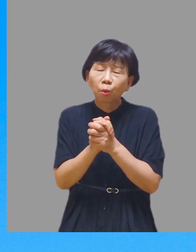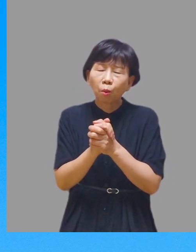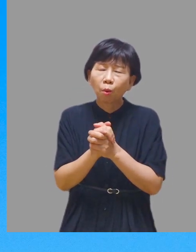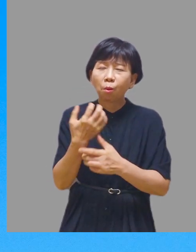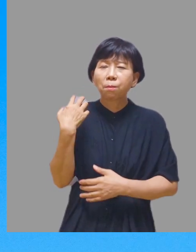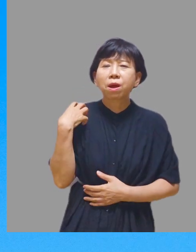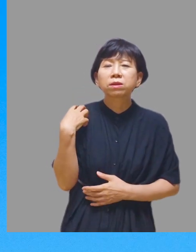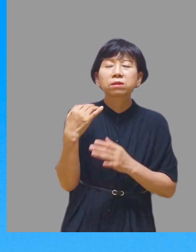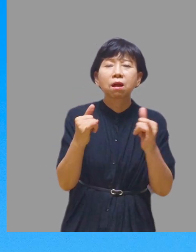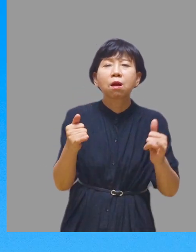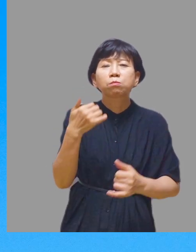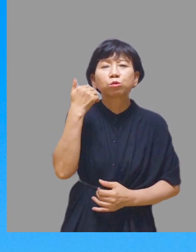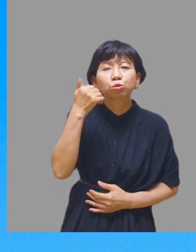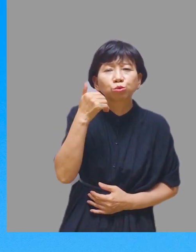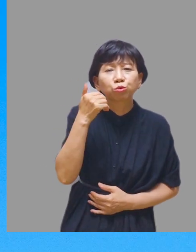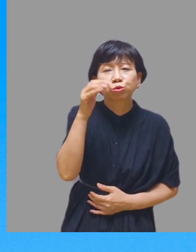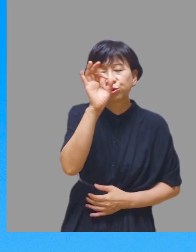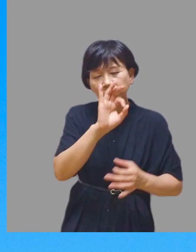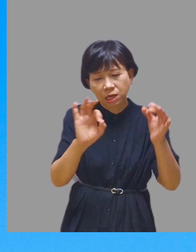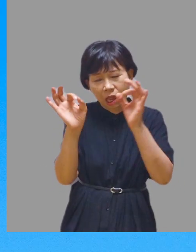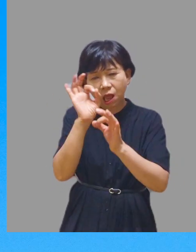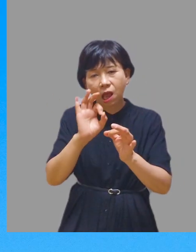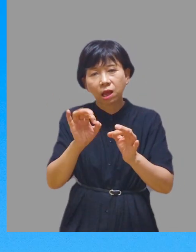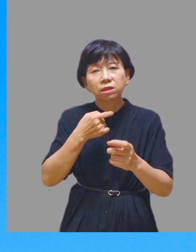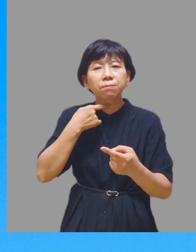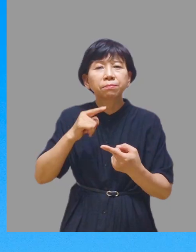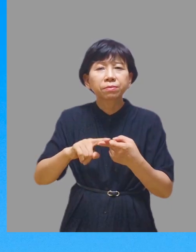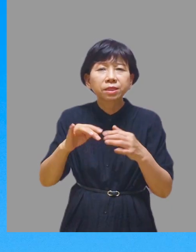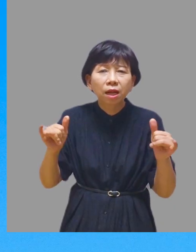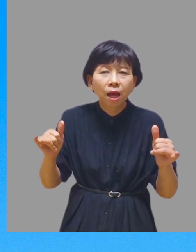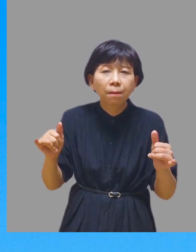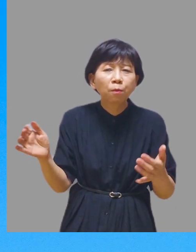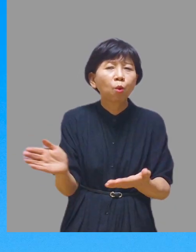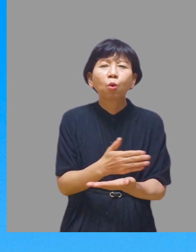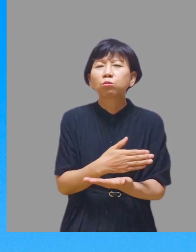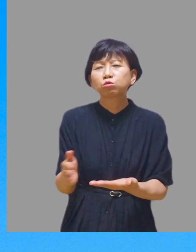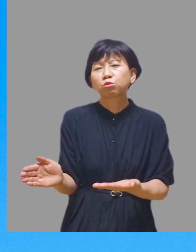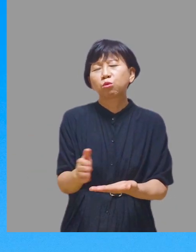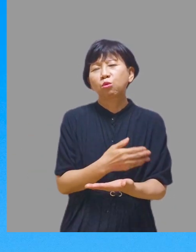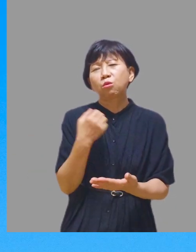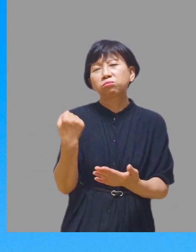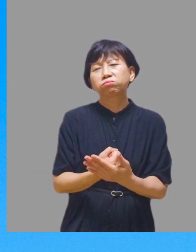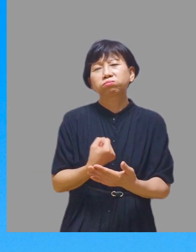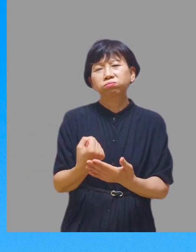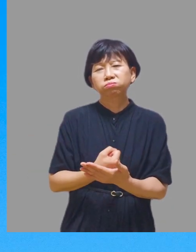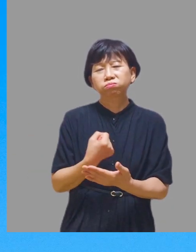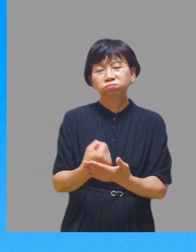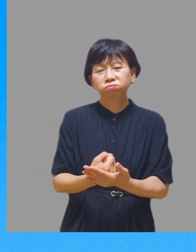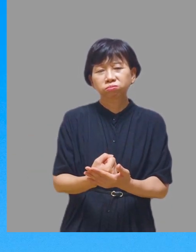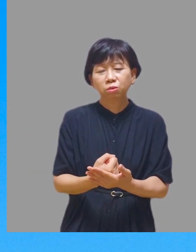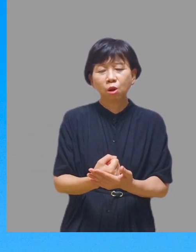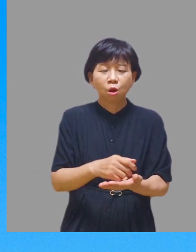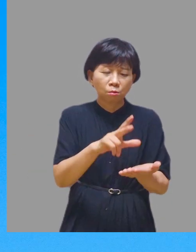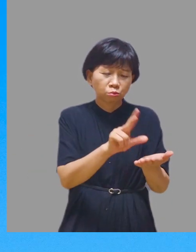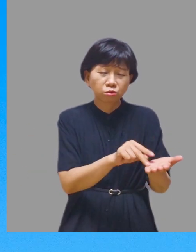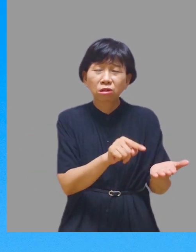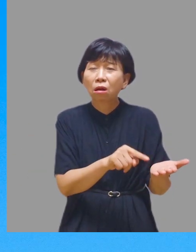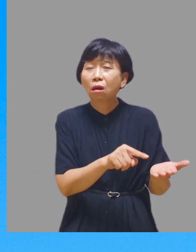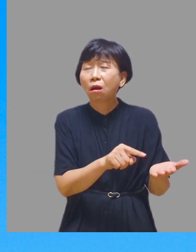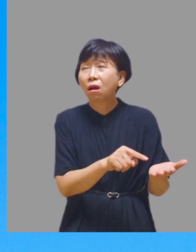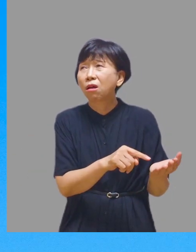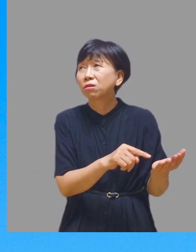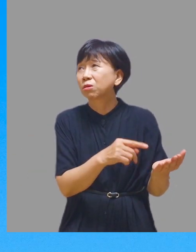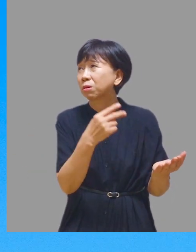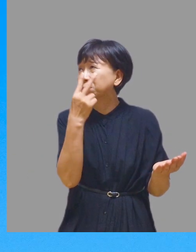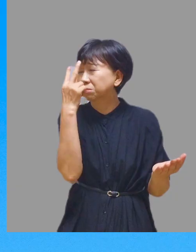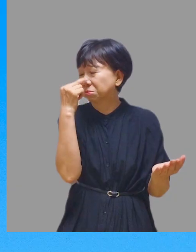거죠. 하지만 안타깝게도 아무도 그 자리에 서지 않습니다. 문제를 보고도 모른 척하고 죄가 드러나도